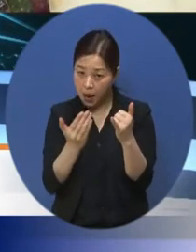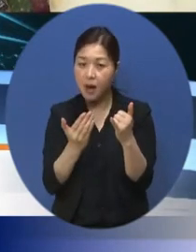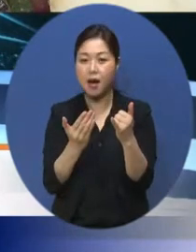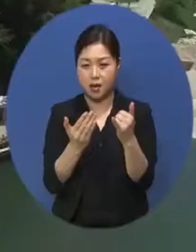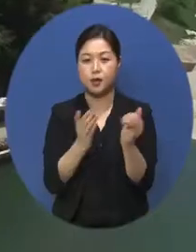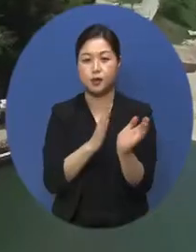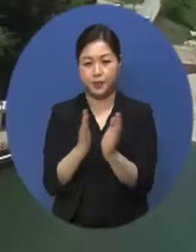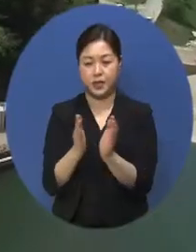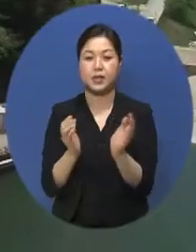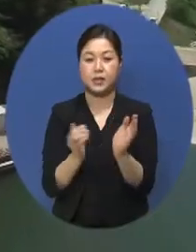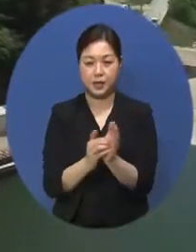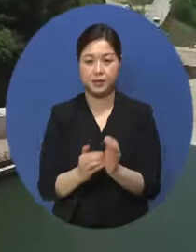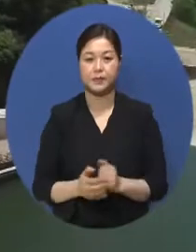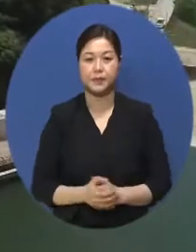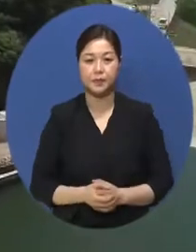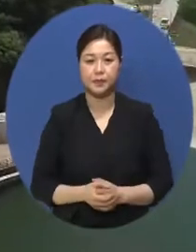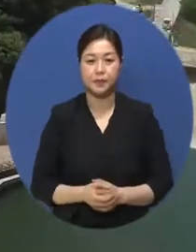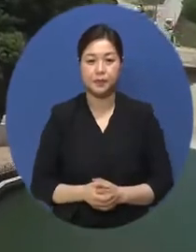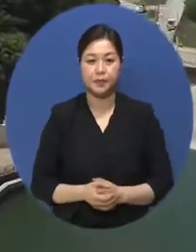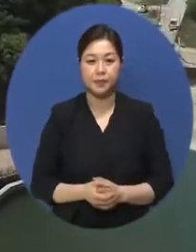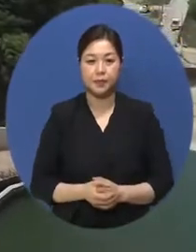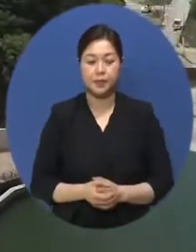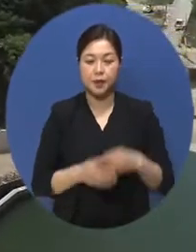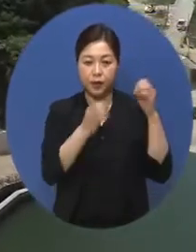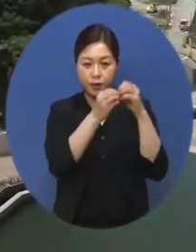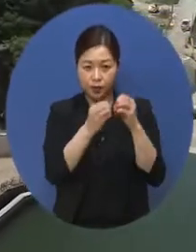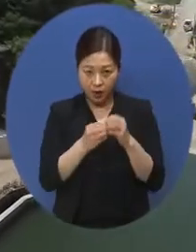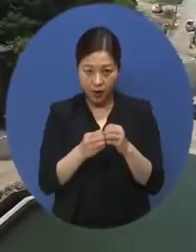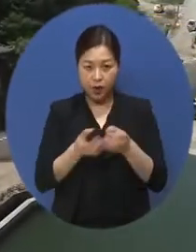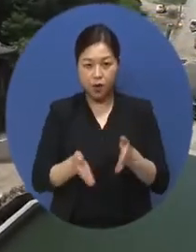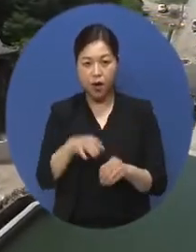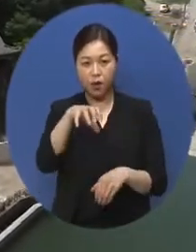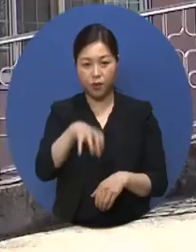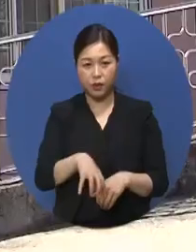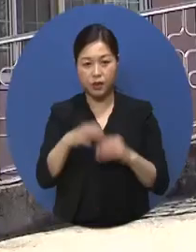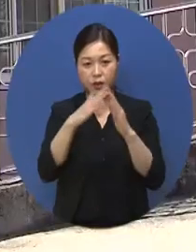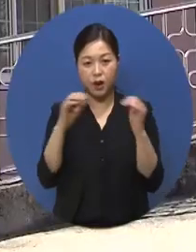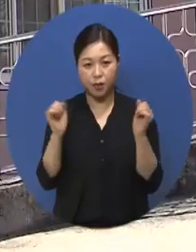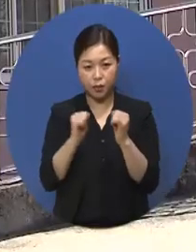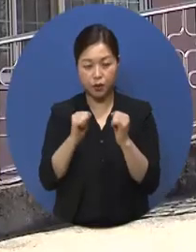마련했습니다. 국악의 본고장 전라북도 남원에 있는